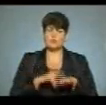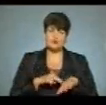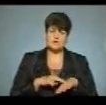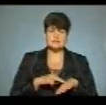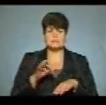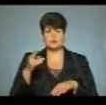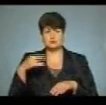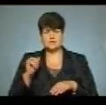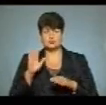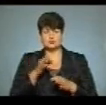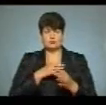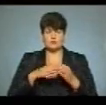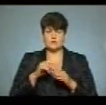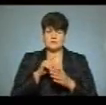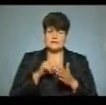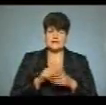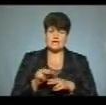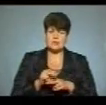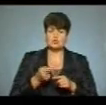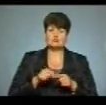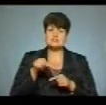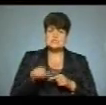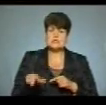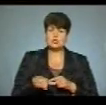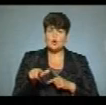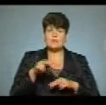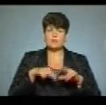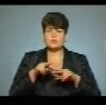облдержадміністрації обговорюватимуть питання ремонту цієї дороги та